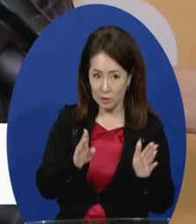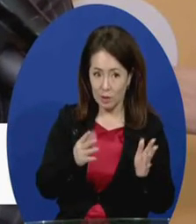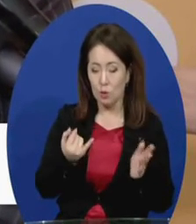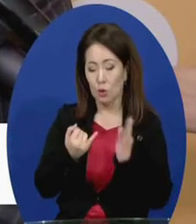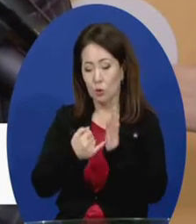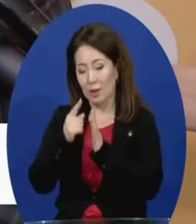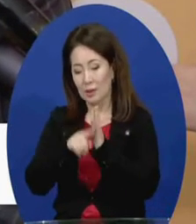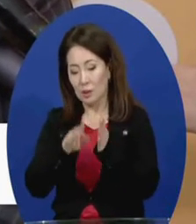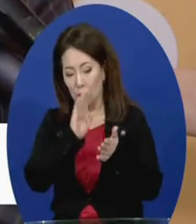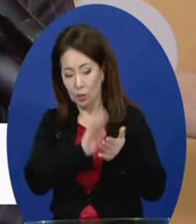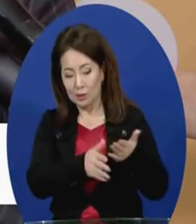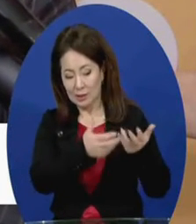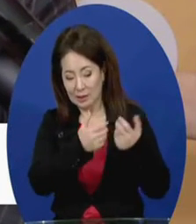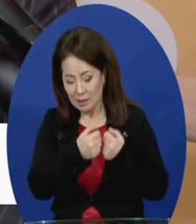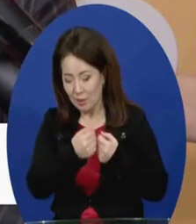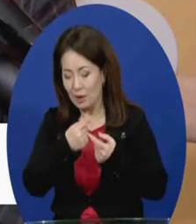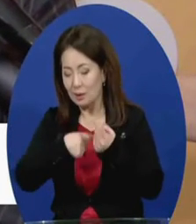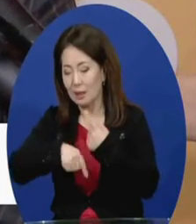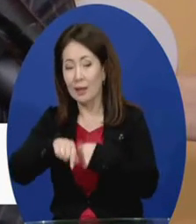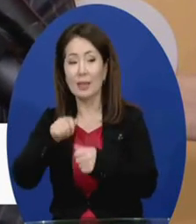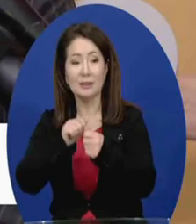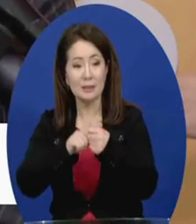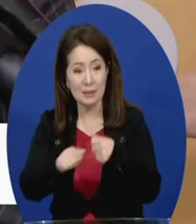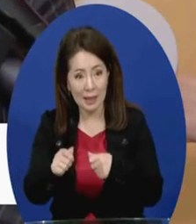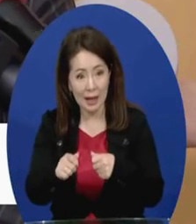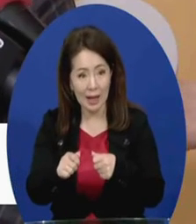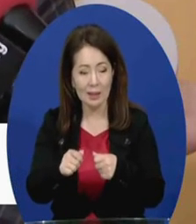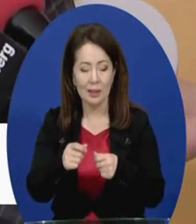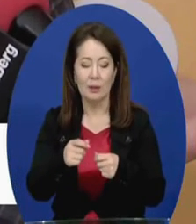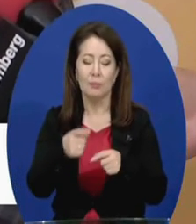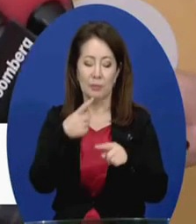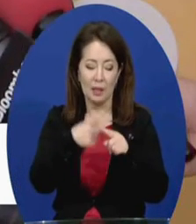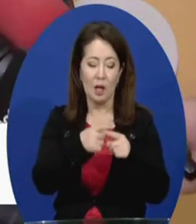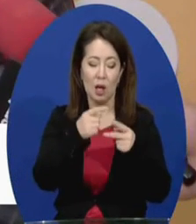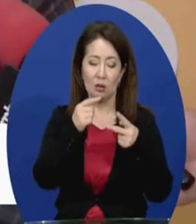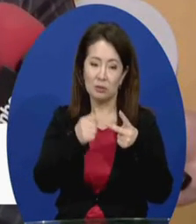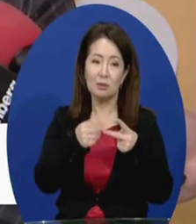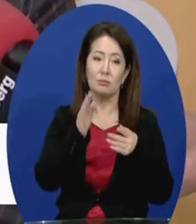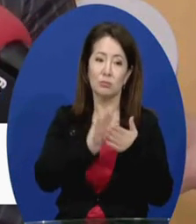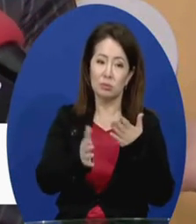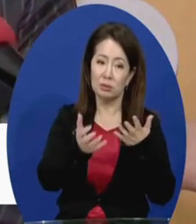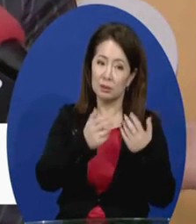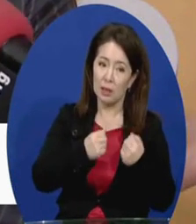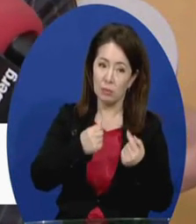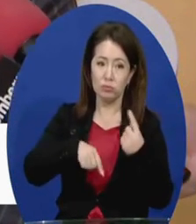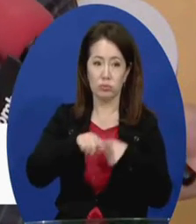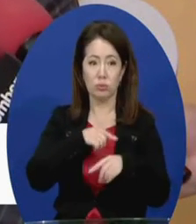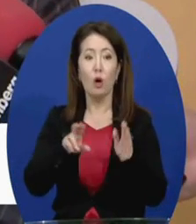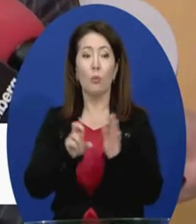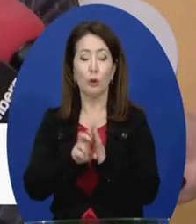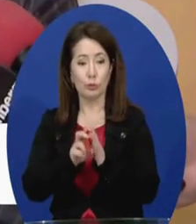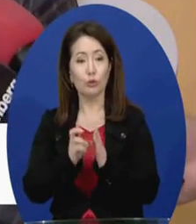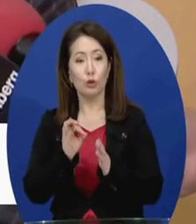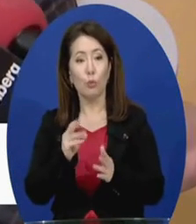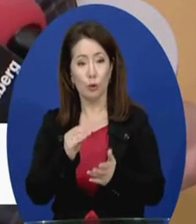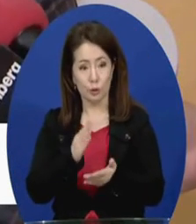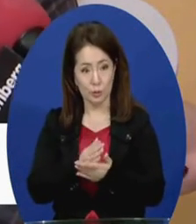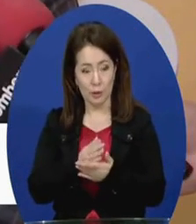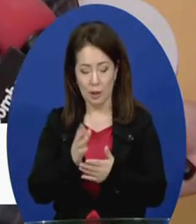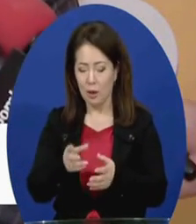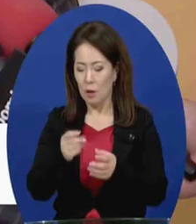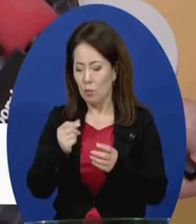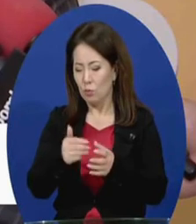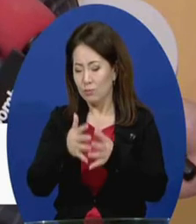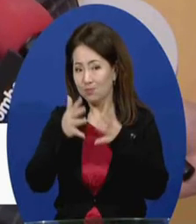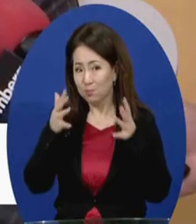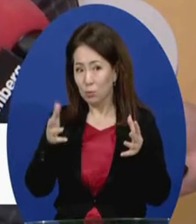хугацаанд худалдаж аваад эргээ зараад мөн буцаад одоо 2 дахь зах зээл дээрээсээ арилжаж аваад авах бол ийм боломжтой болж байна. Их хэмжээний ийм